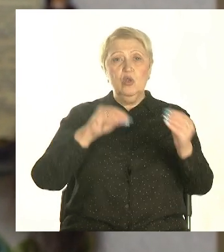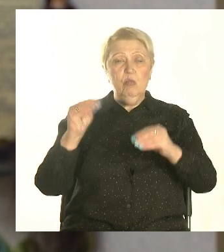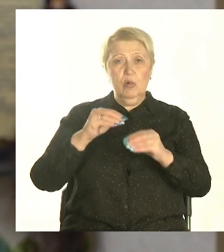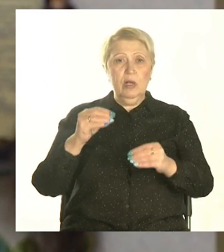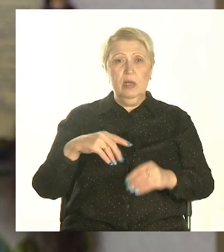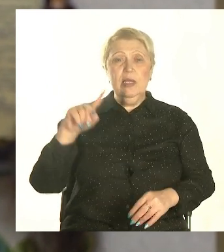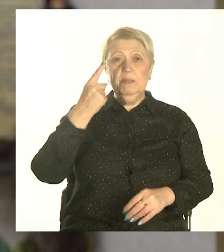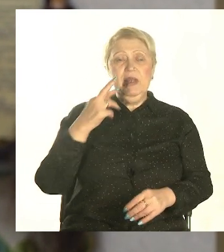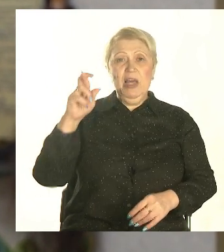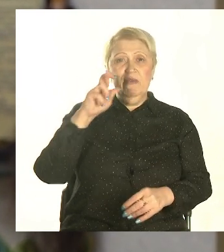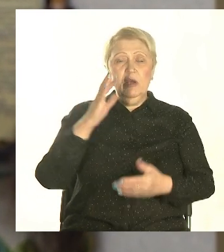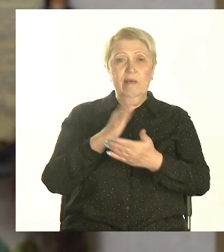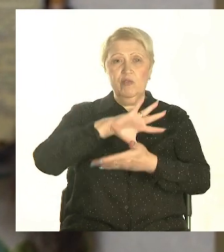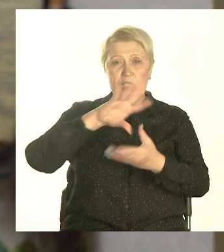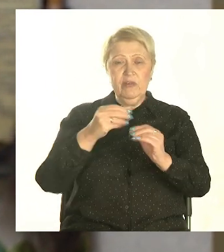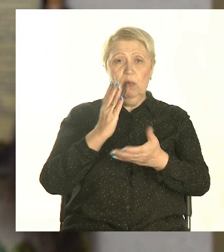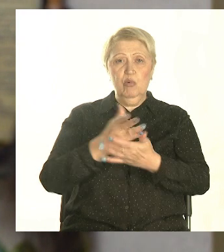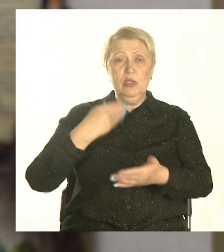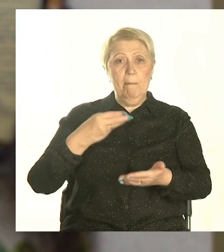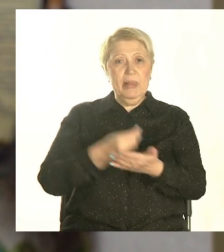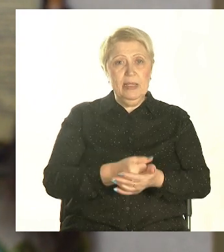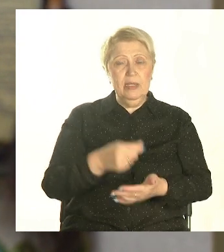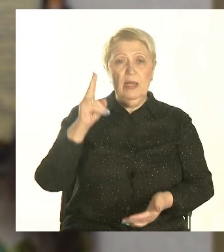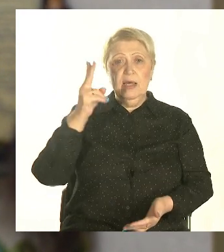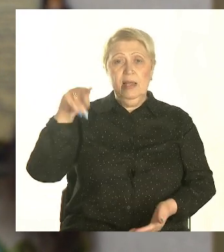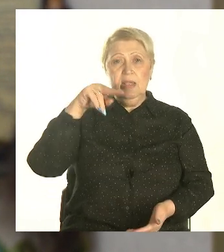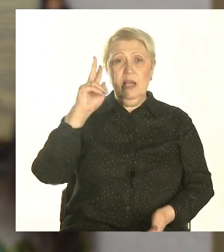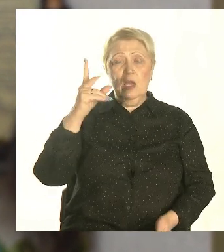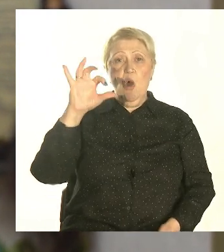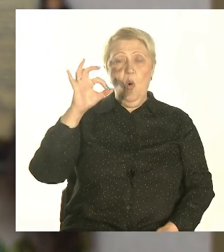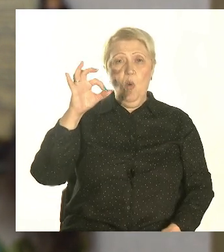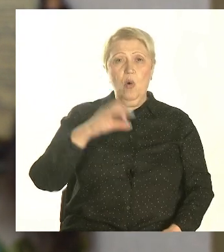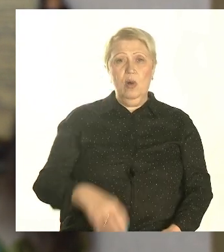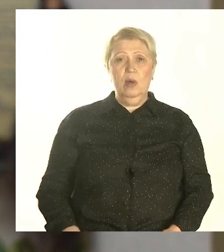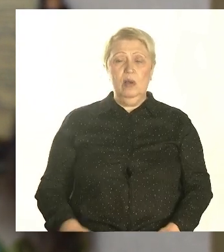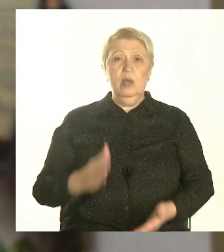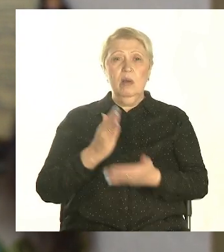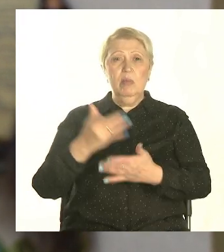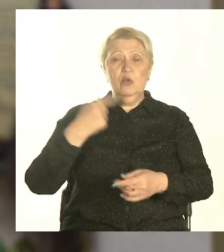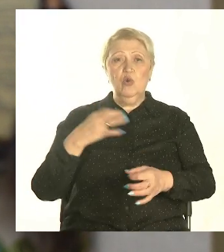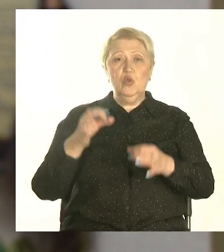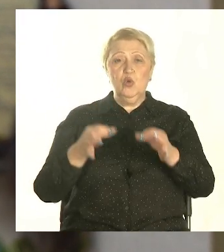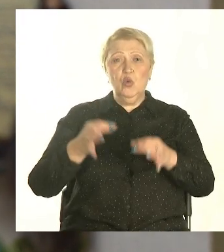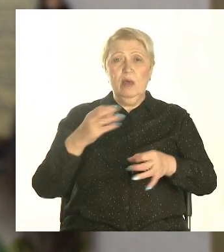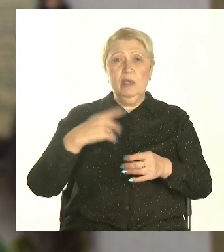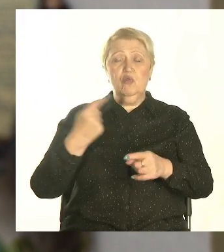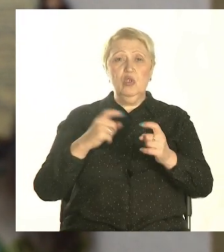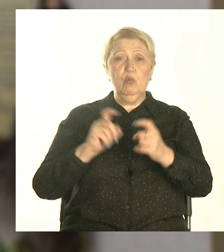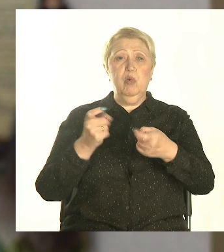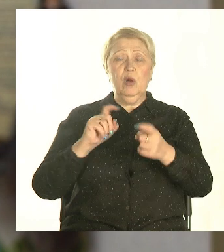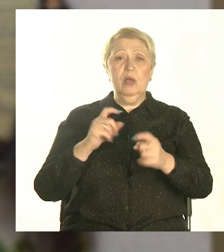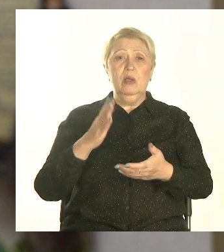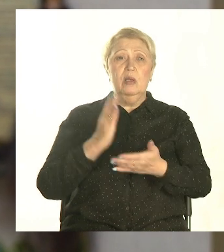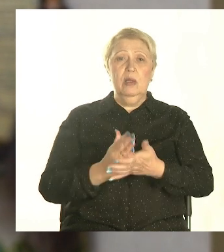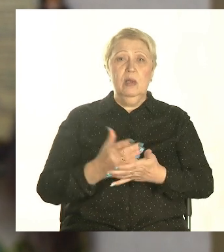платить за ТКО. И опять же, если мы смотрим практику других регионов, то там были уже судебные споры, когда жители частного сектора говорят, у нас нет